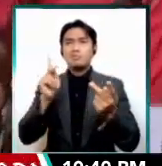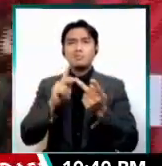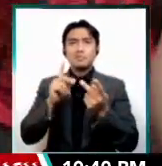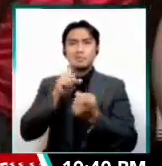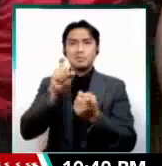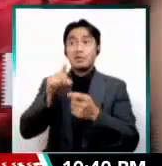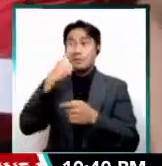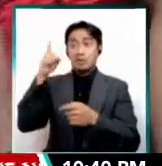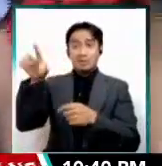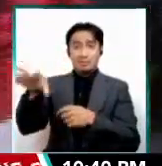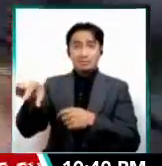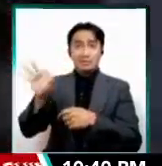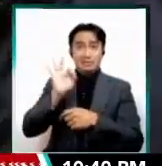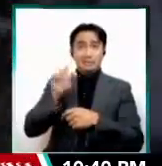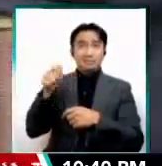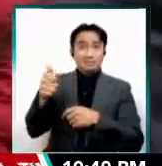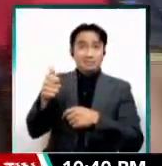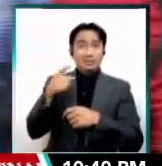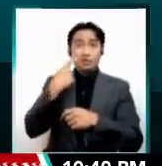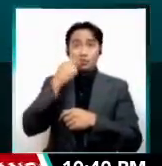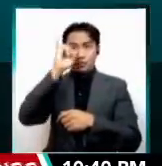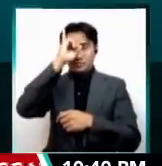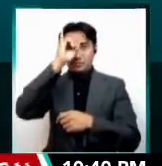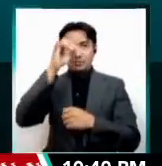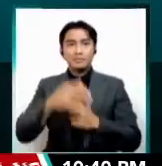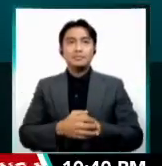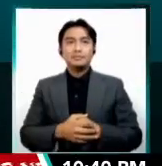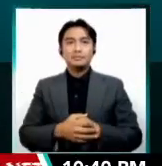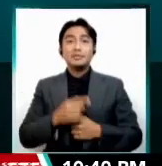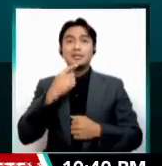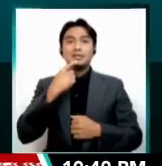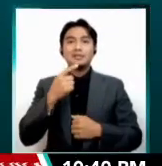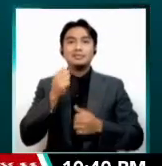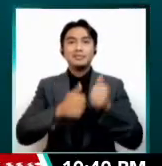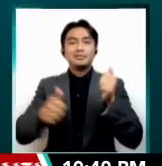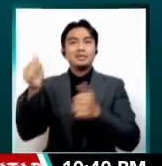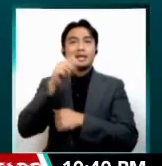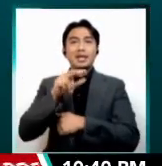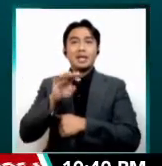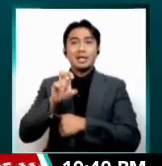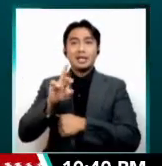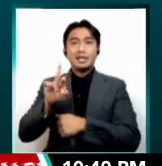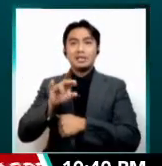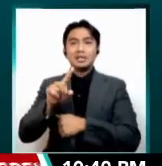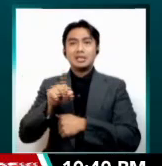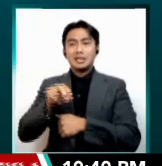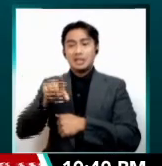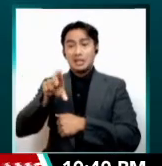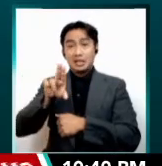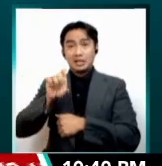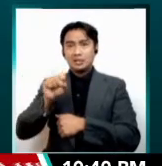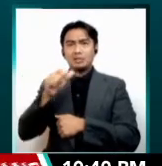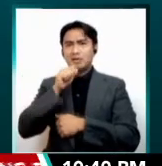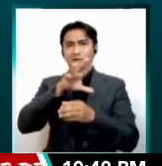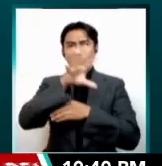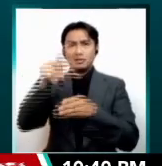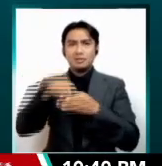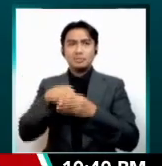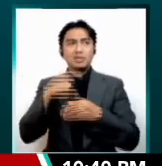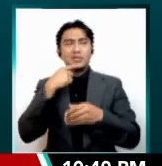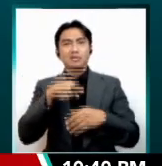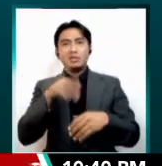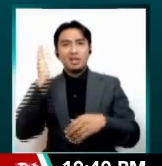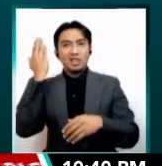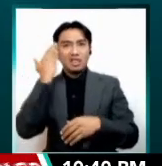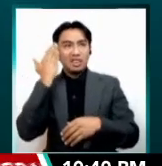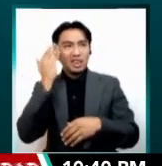Sagot ng kampo ni Pacquiao, mabuti nang inanunsyo ni Enriquez na hindi na siya konektado sa kampo ni Pacquiao. Tinawag siyang impostor na pumasok sa campaign